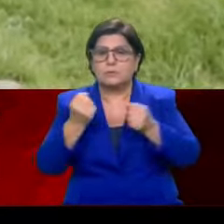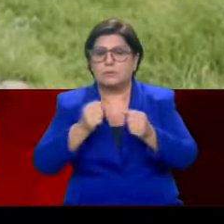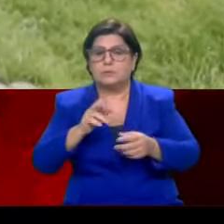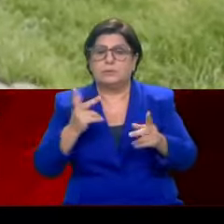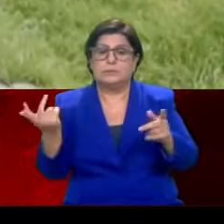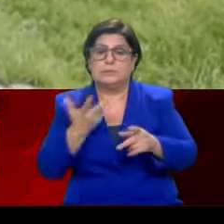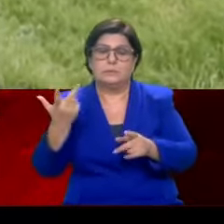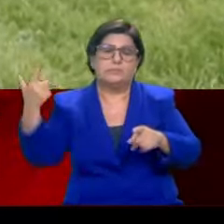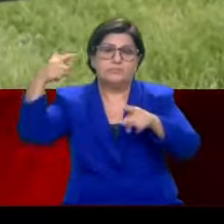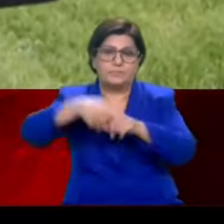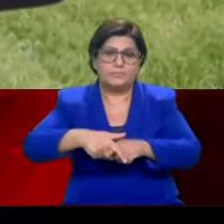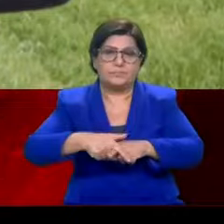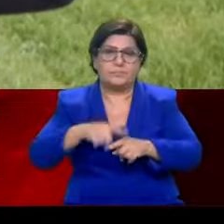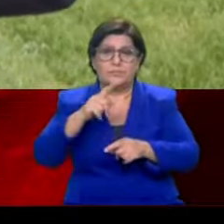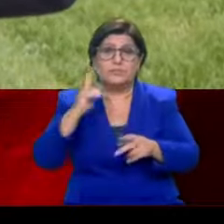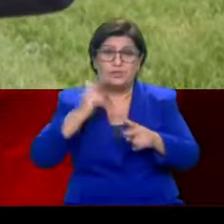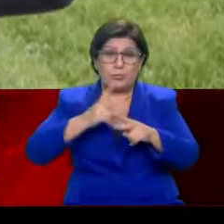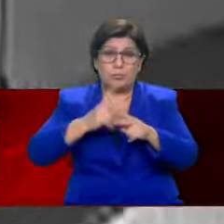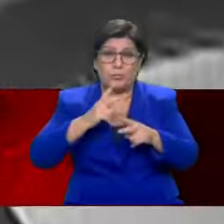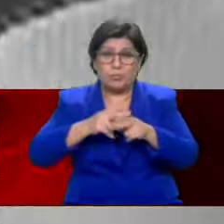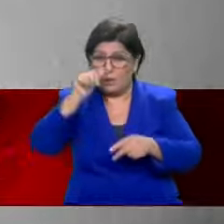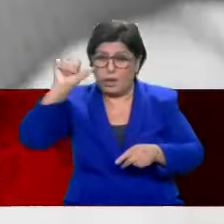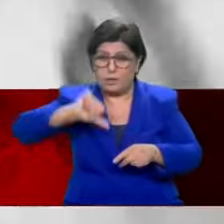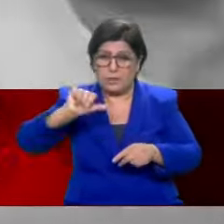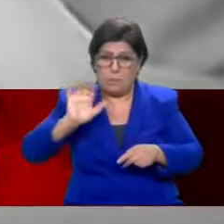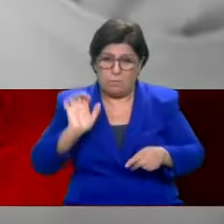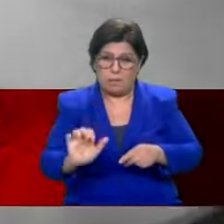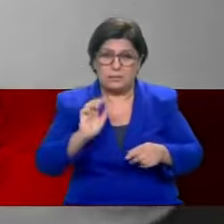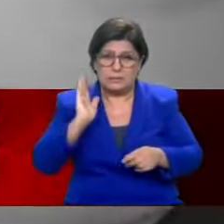girdi ve Kaya Özer'e gaza basmasını söyledi.